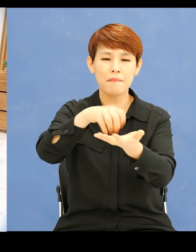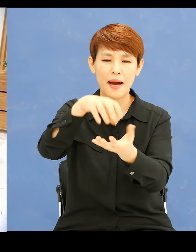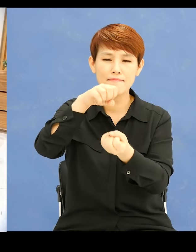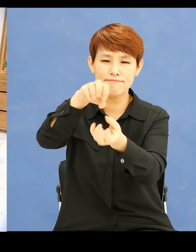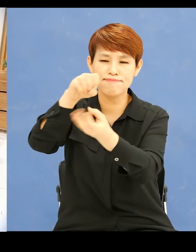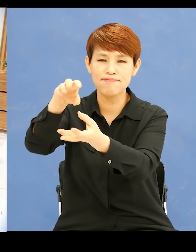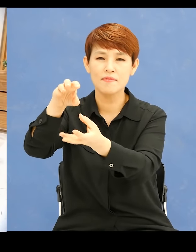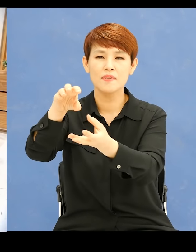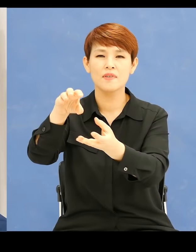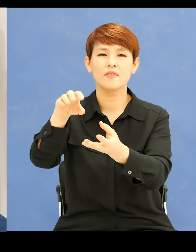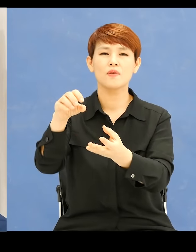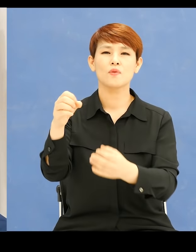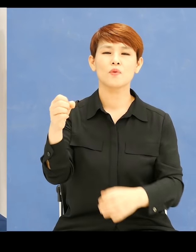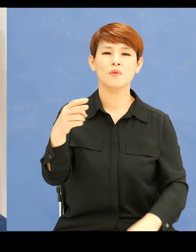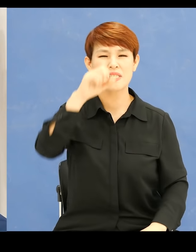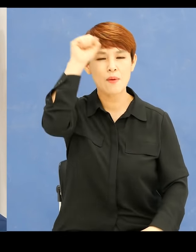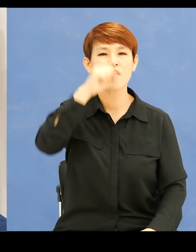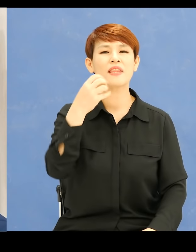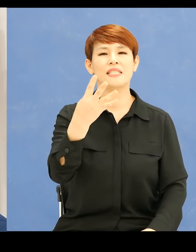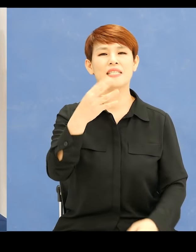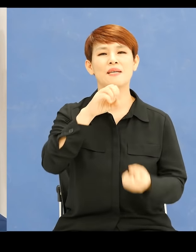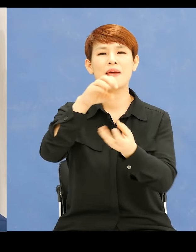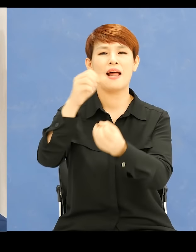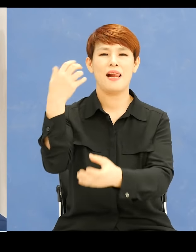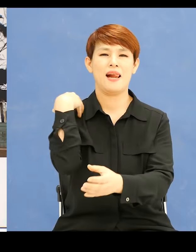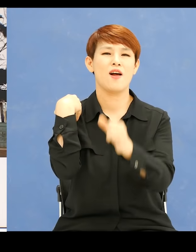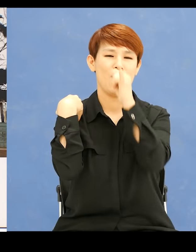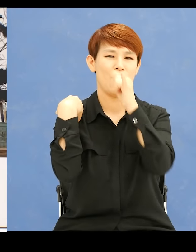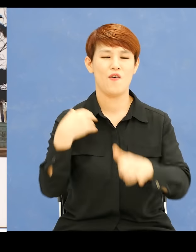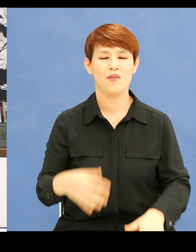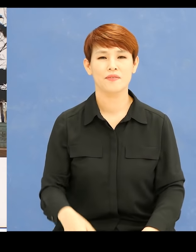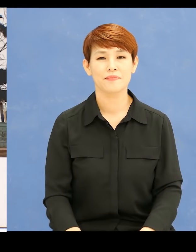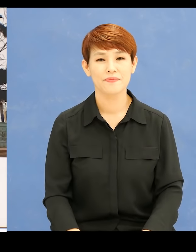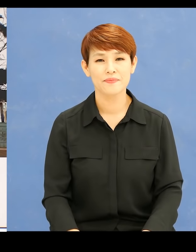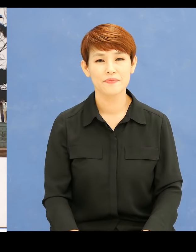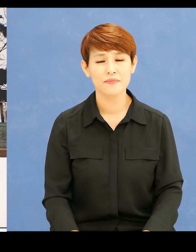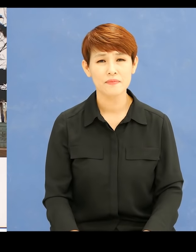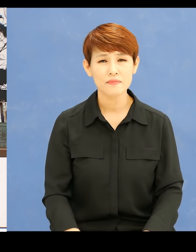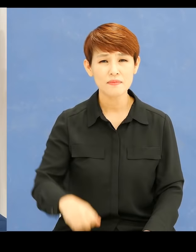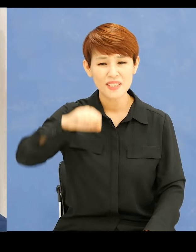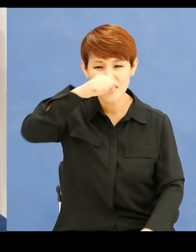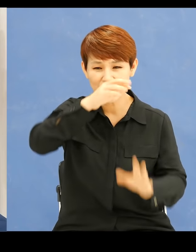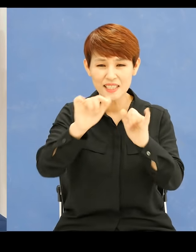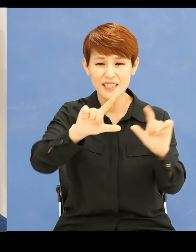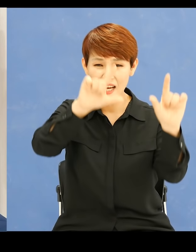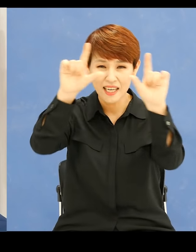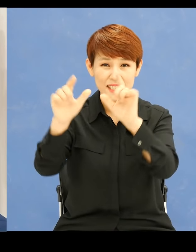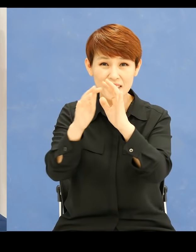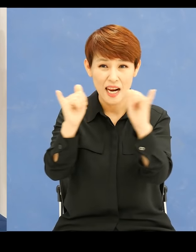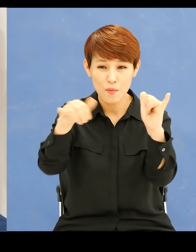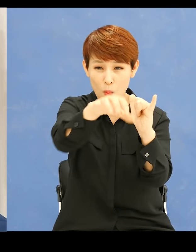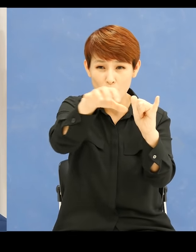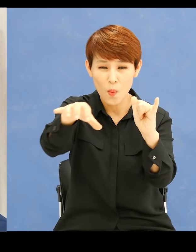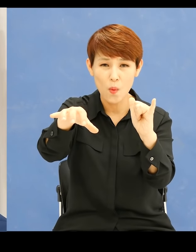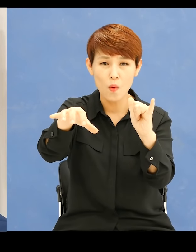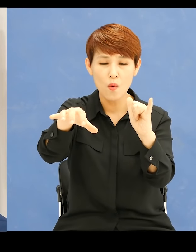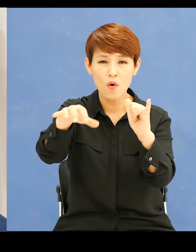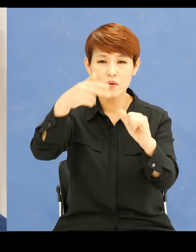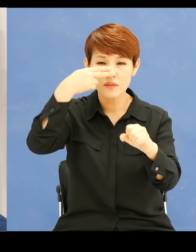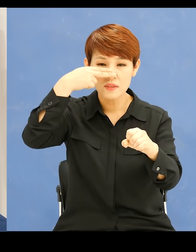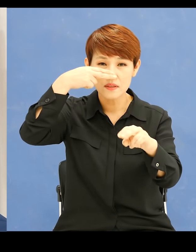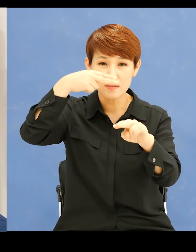오고 아. 다시 하고 이걸 새벽 4시에 이제 일어나서 나가가지고 하는데 새벽 4시면. 흑인 지역의 주유소 20군데를